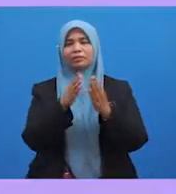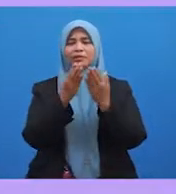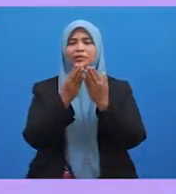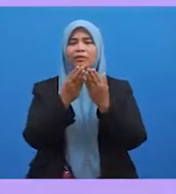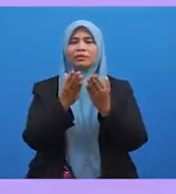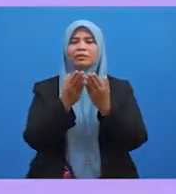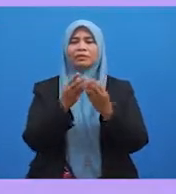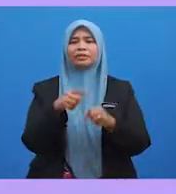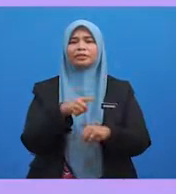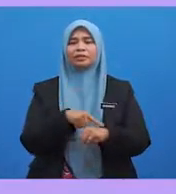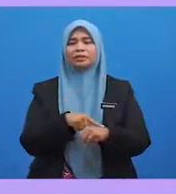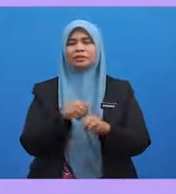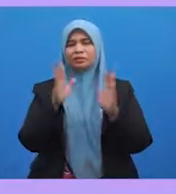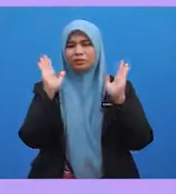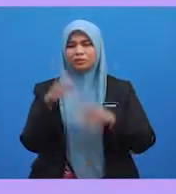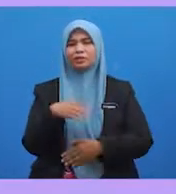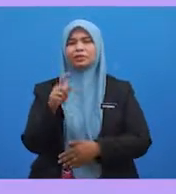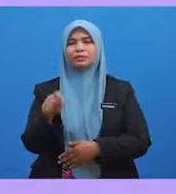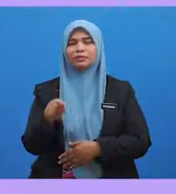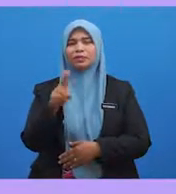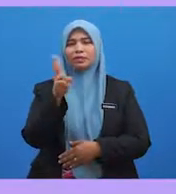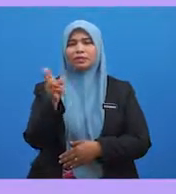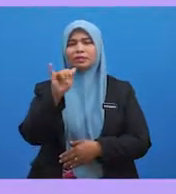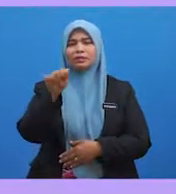Doa semasa solat sunat hajat.